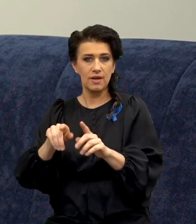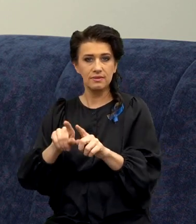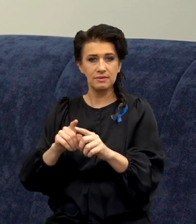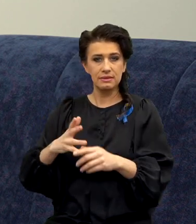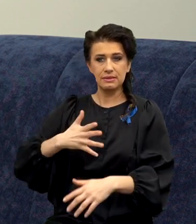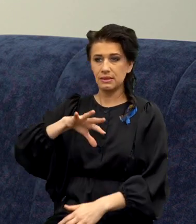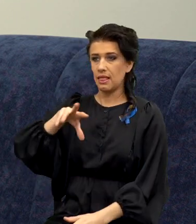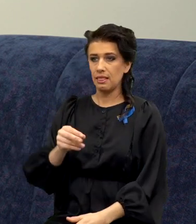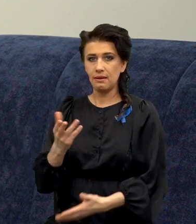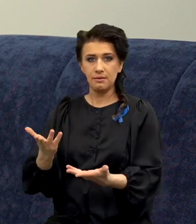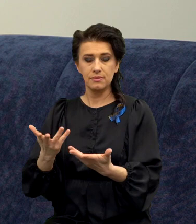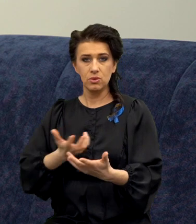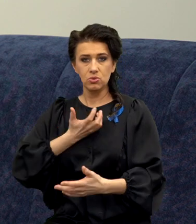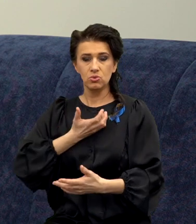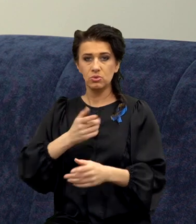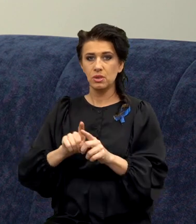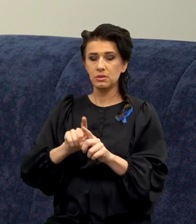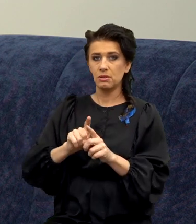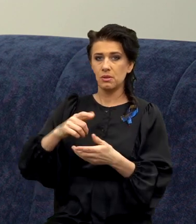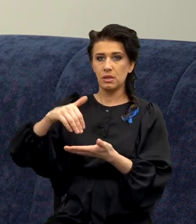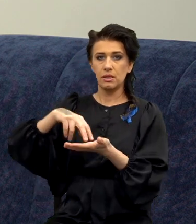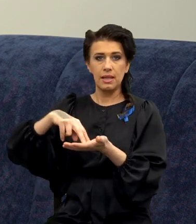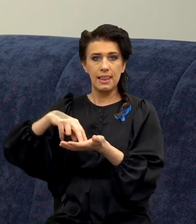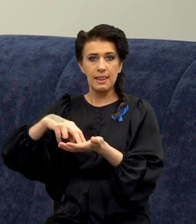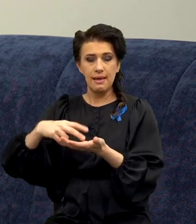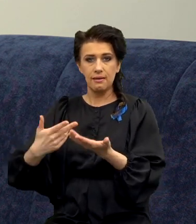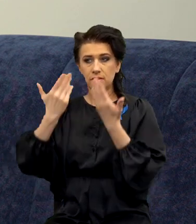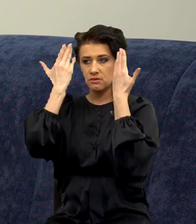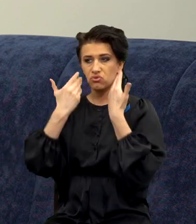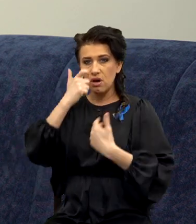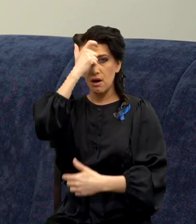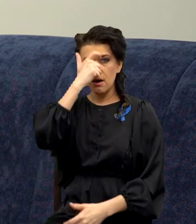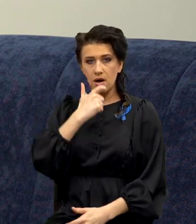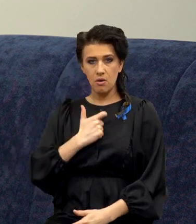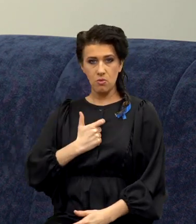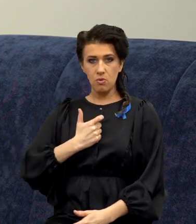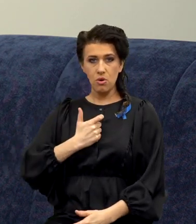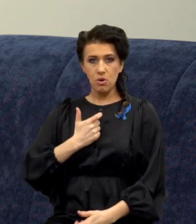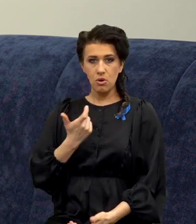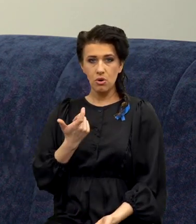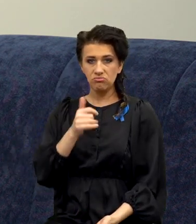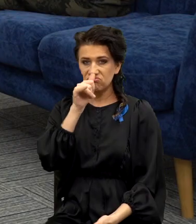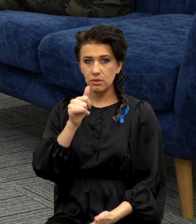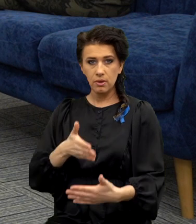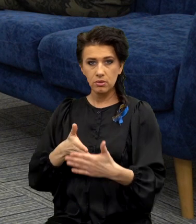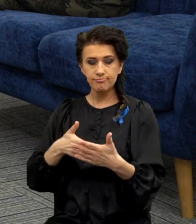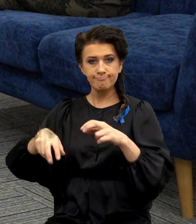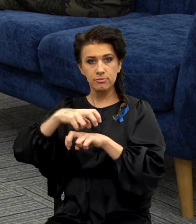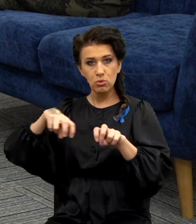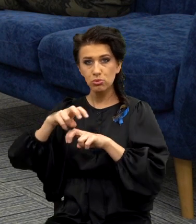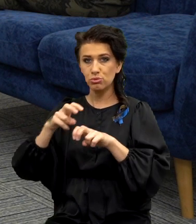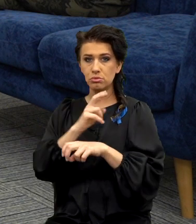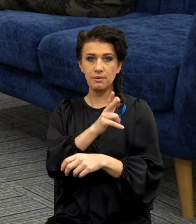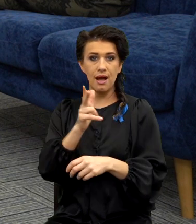Można czuć taki fizjologiczny lęk, kiedy nie jesteśmy w stanie się ruszyć. Każdy w